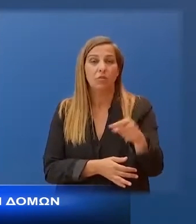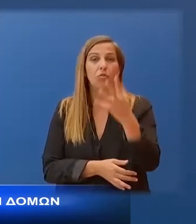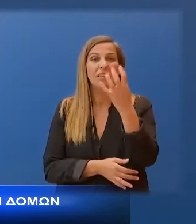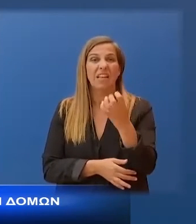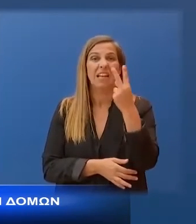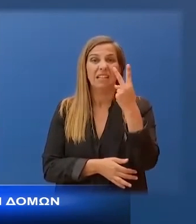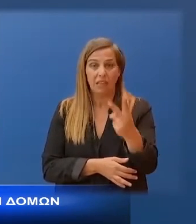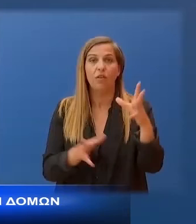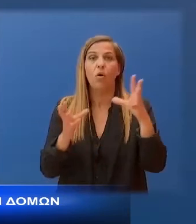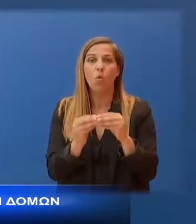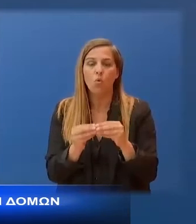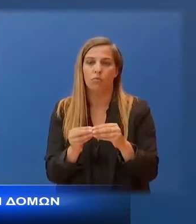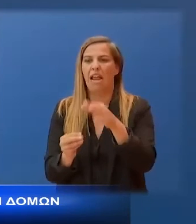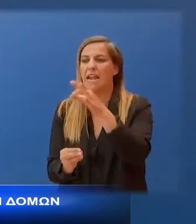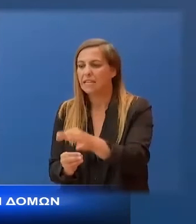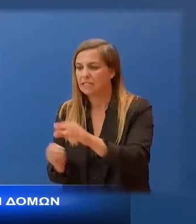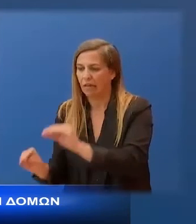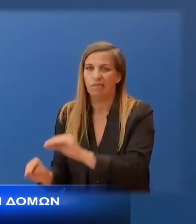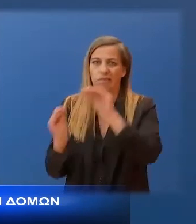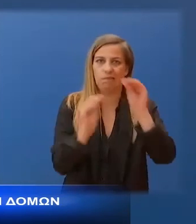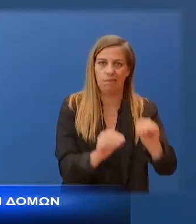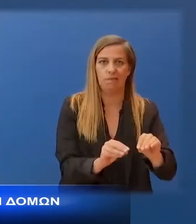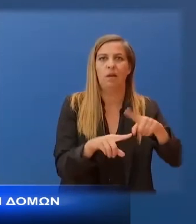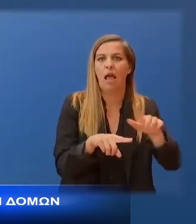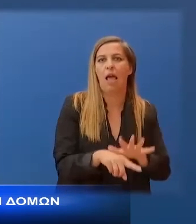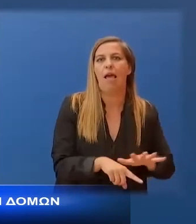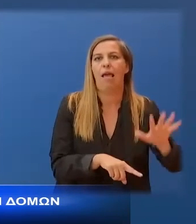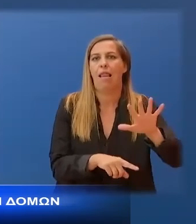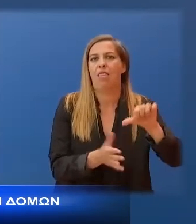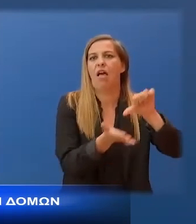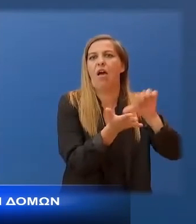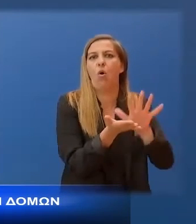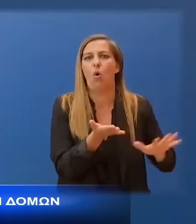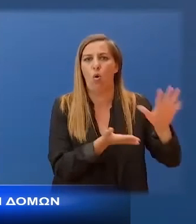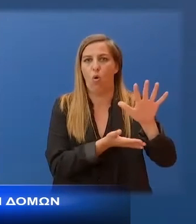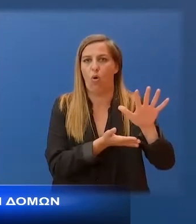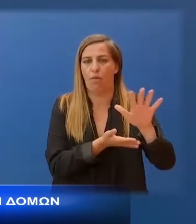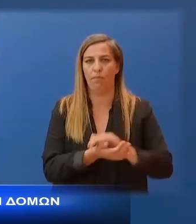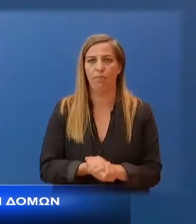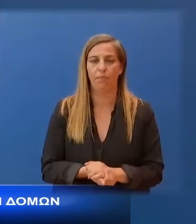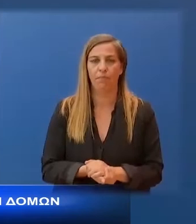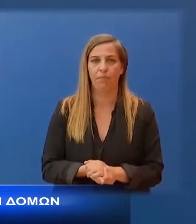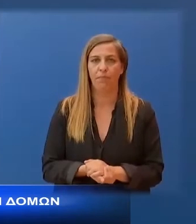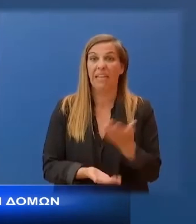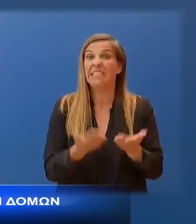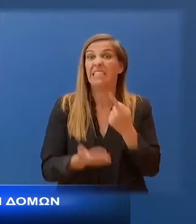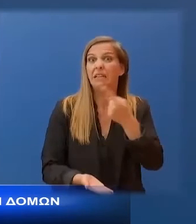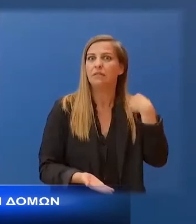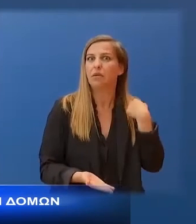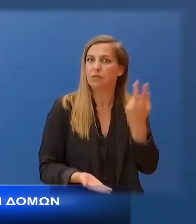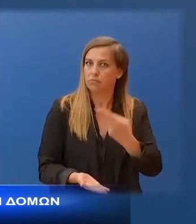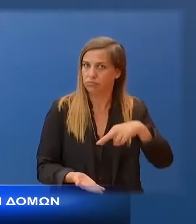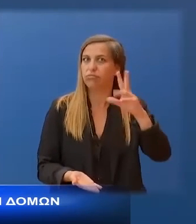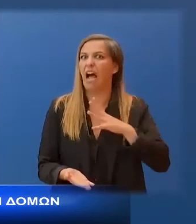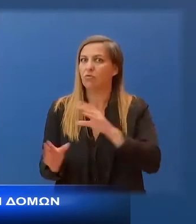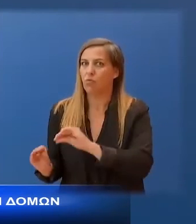354,42% στις μεταφορές προς την ενδοχώρα, σε σύγκριση με το αντίστοιχο χρονικό διάστημα του 2019. Έφτασαν στις